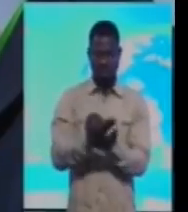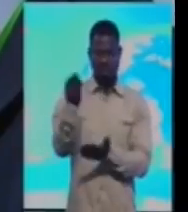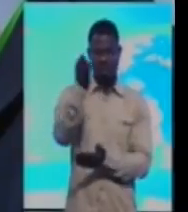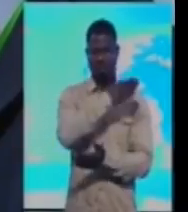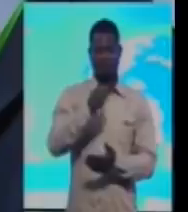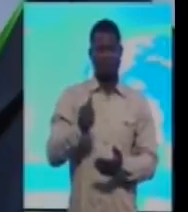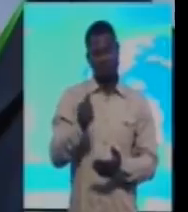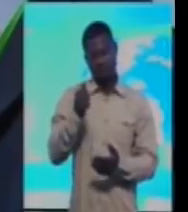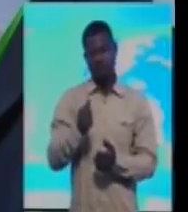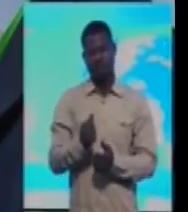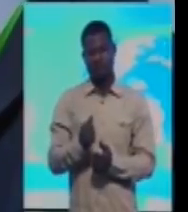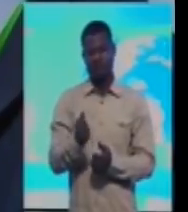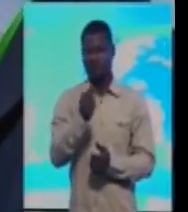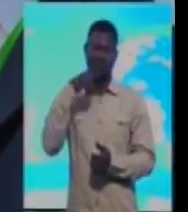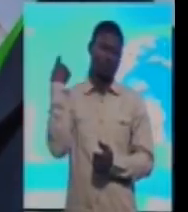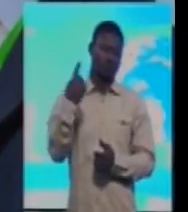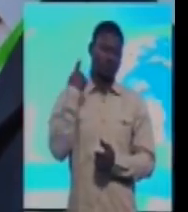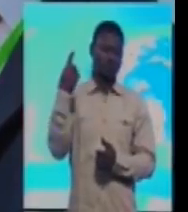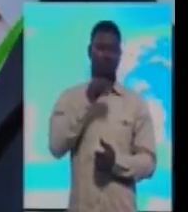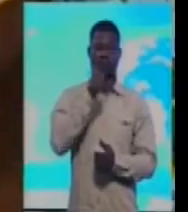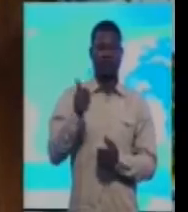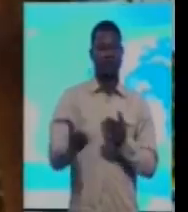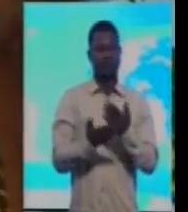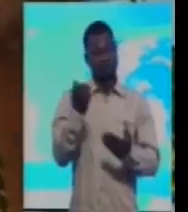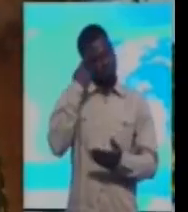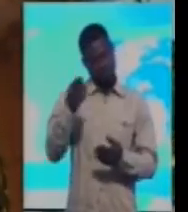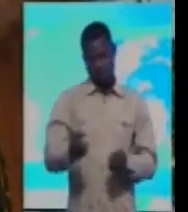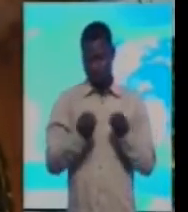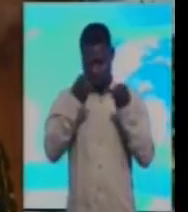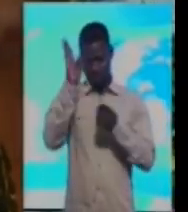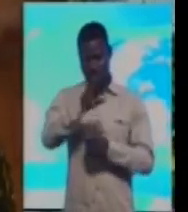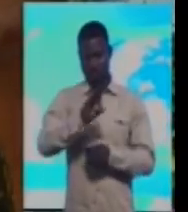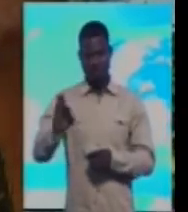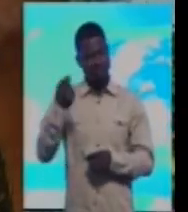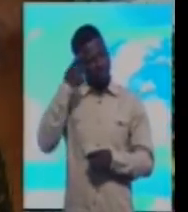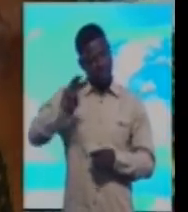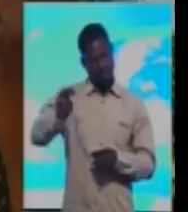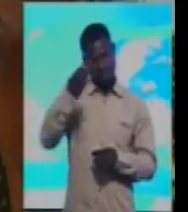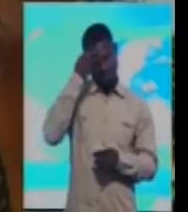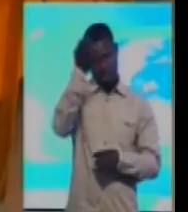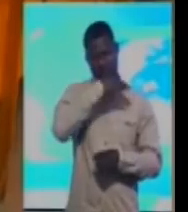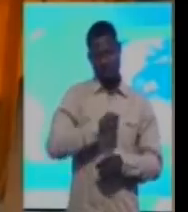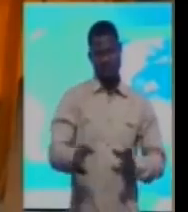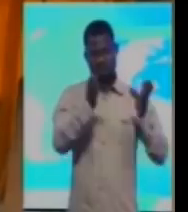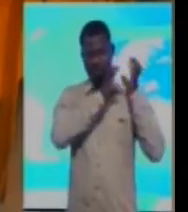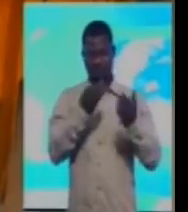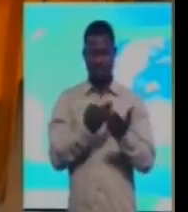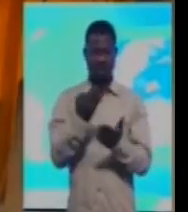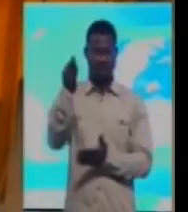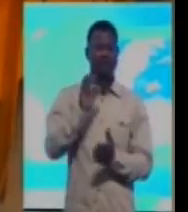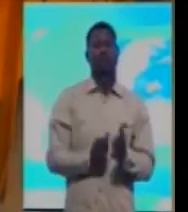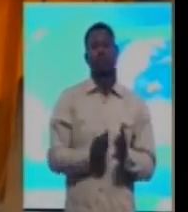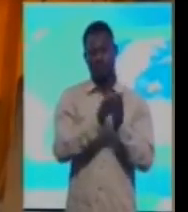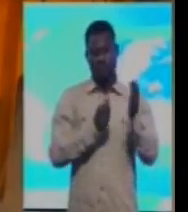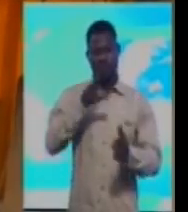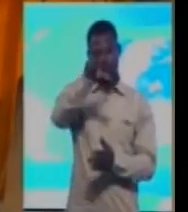dans les transactions n'est pas toujours un réflexe pour la plupart des Burkinabés. Selon le ministère en charge des finances, moins de 30% des populations rurales